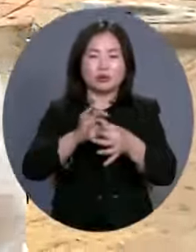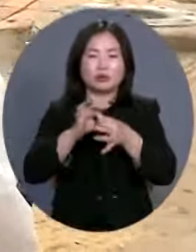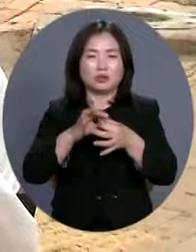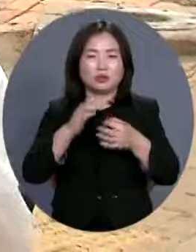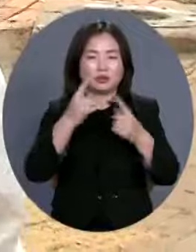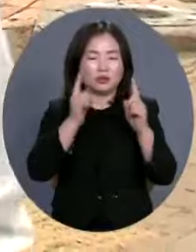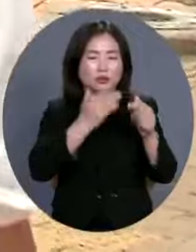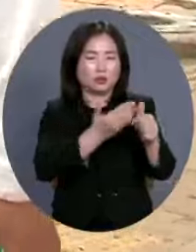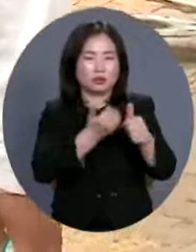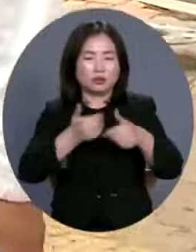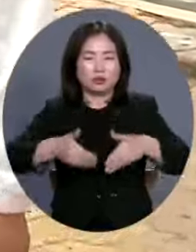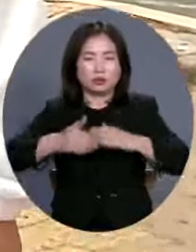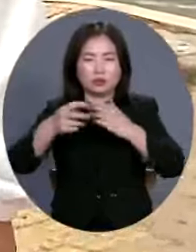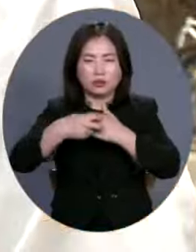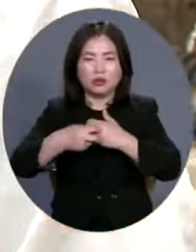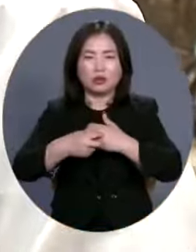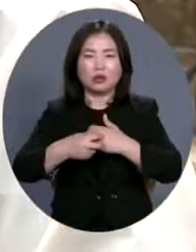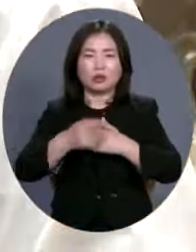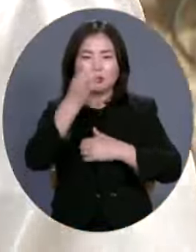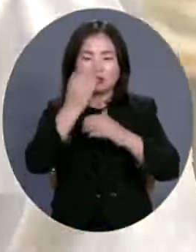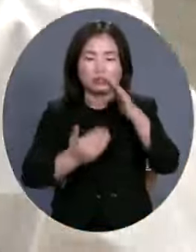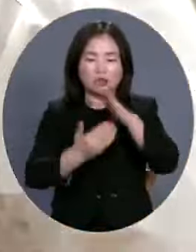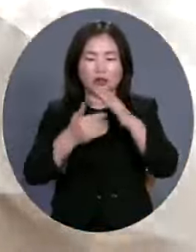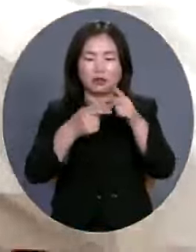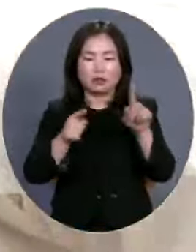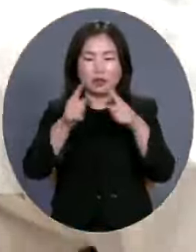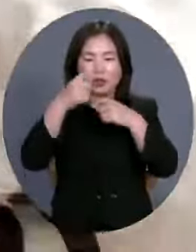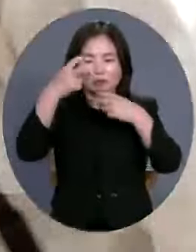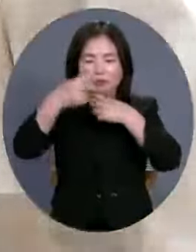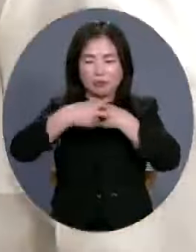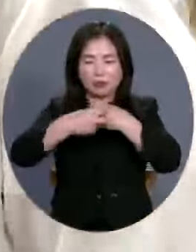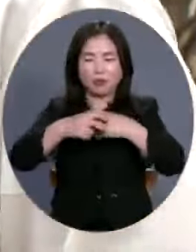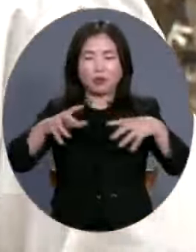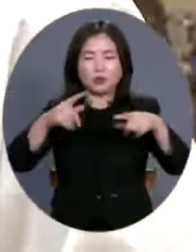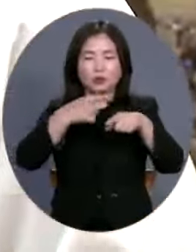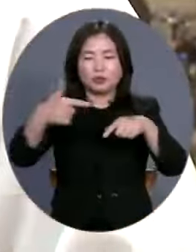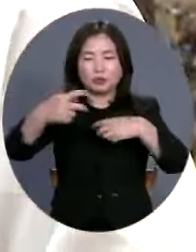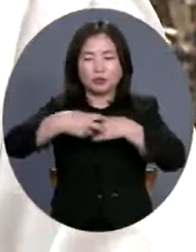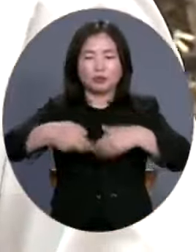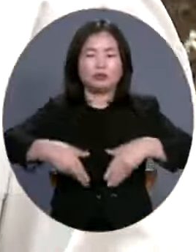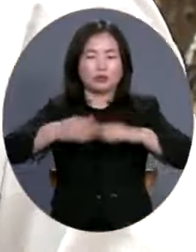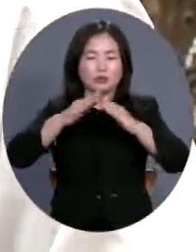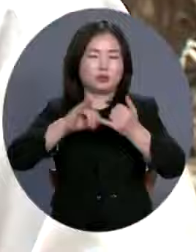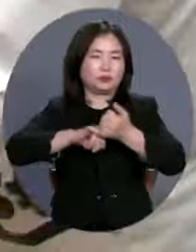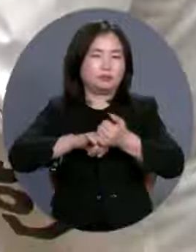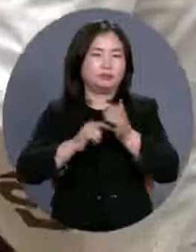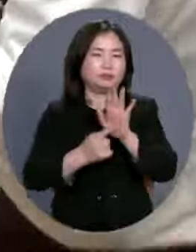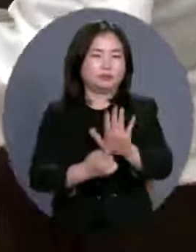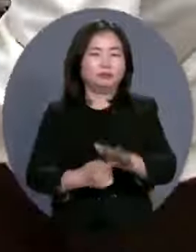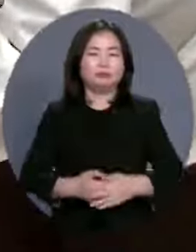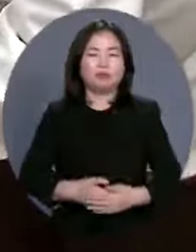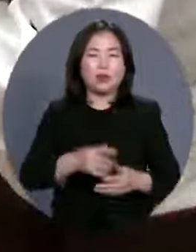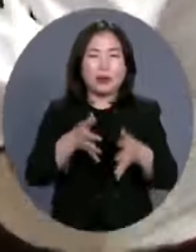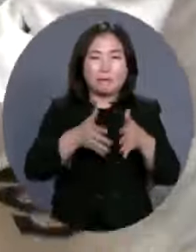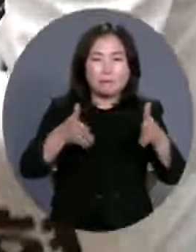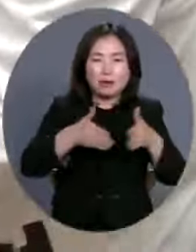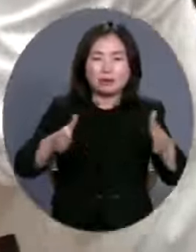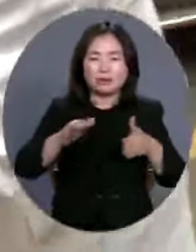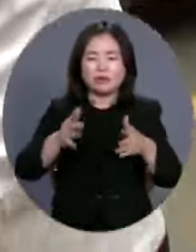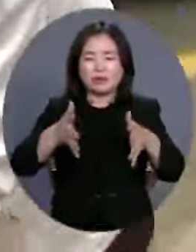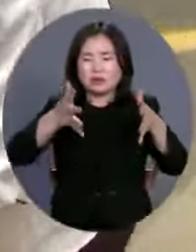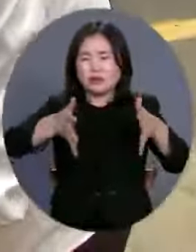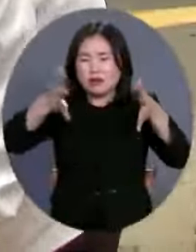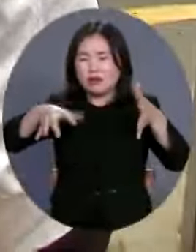유치와 로봇대학 설립, 최첨단 대학병원 또는 종합병원의 유치를 공약했습니다. 아파트와 빌딩